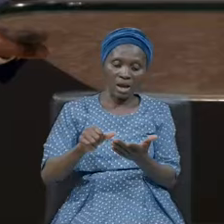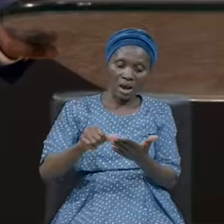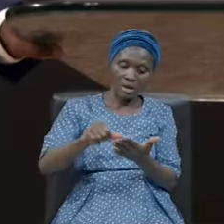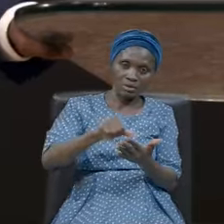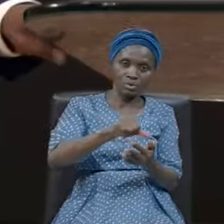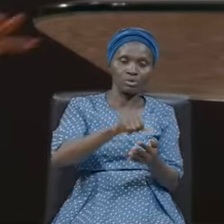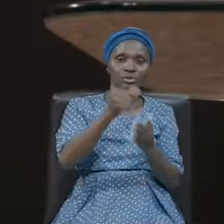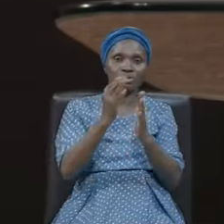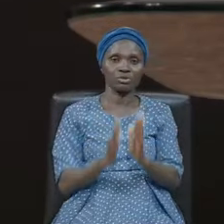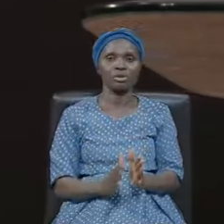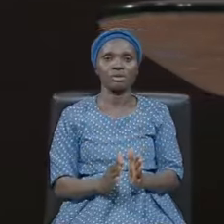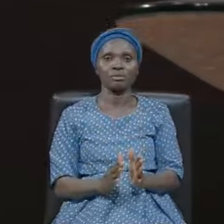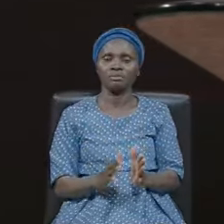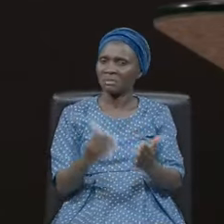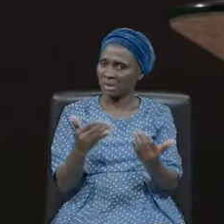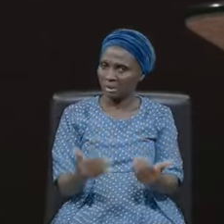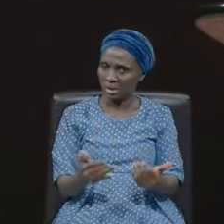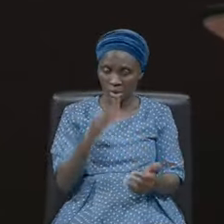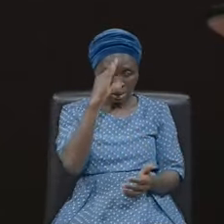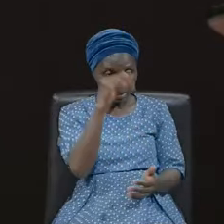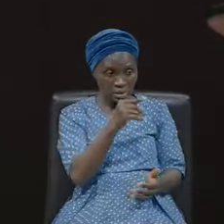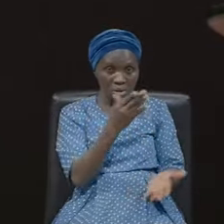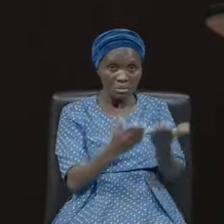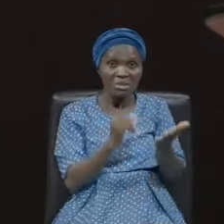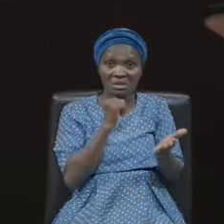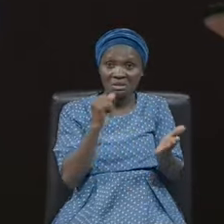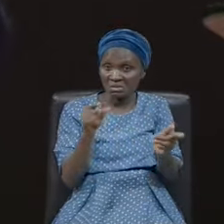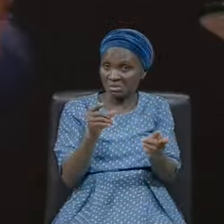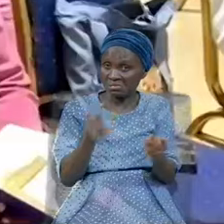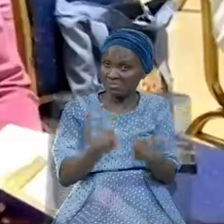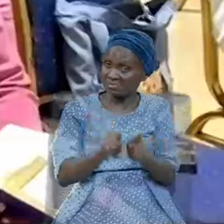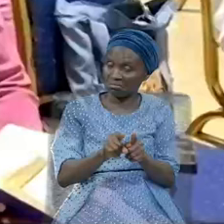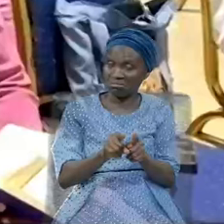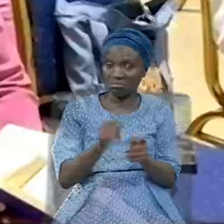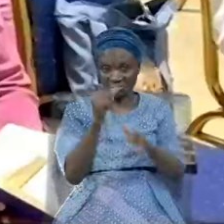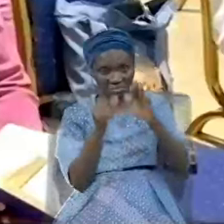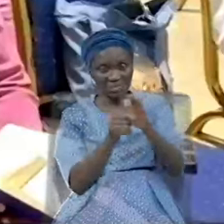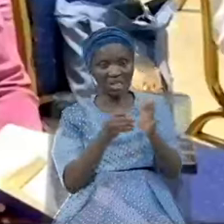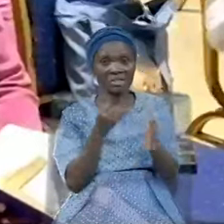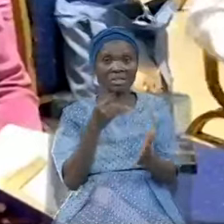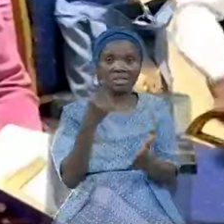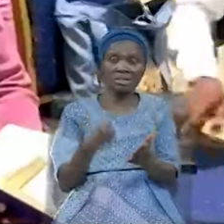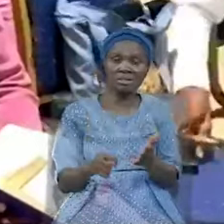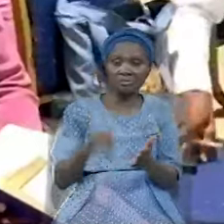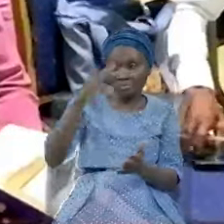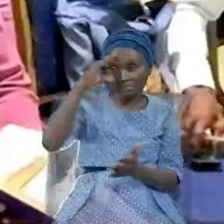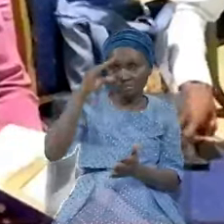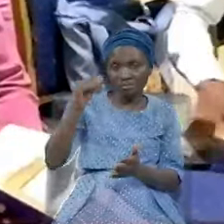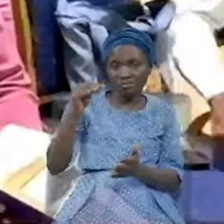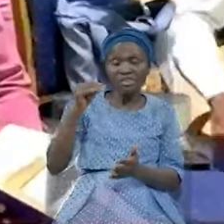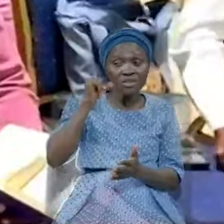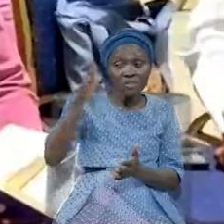Maintenant, il peut ne pas même le cacher. La femme peut être là. Et l'homme là utilise la